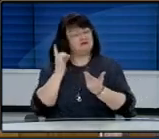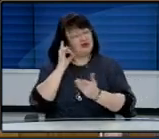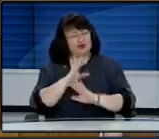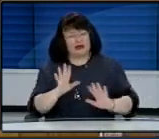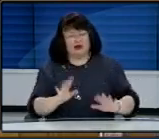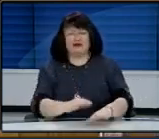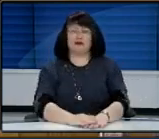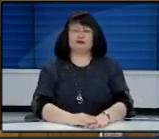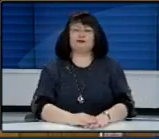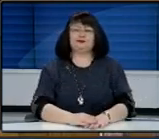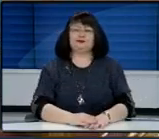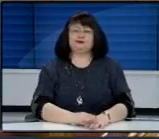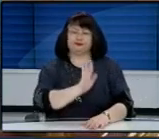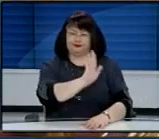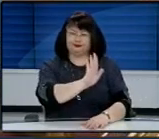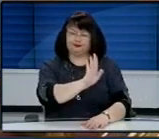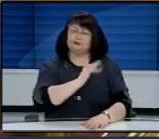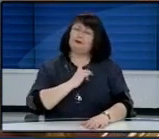Κοιτάξτε, κυρίες και κύριοι συνάδελφοι,